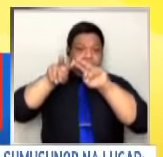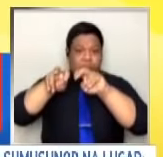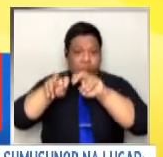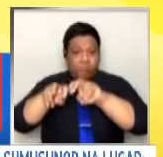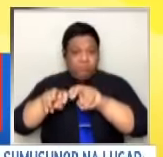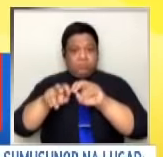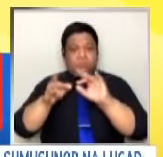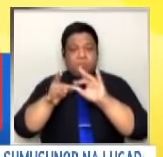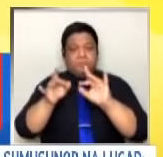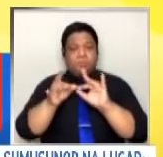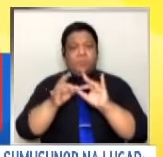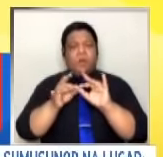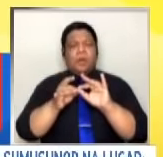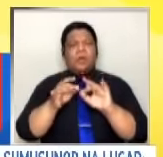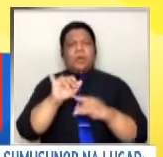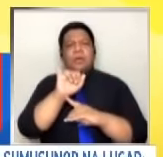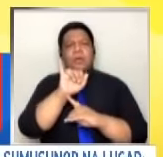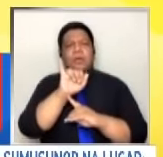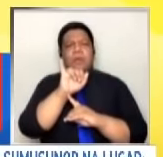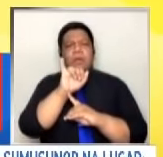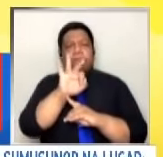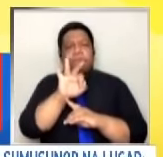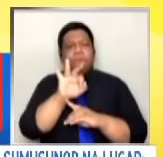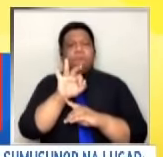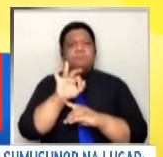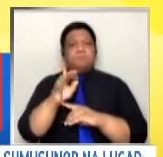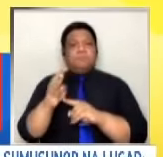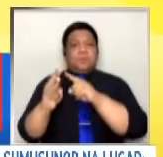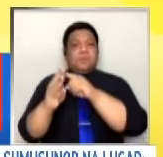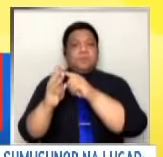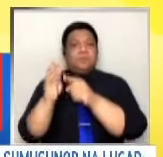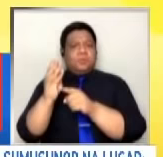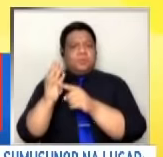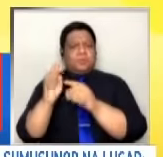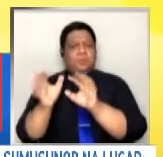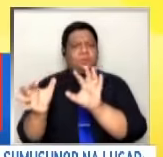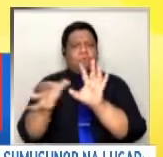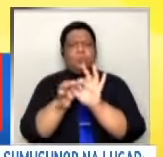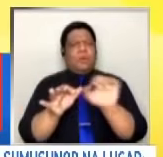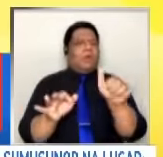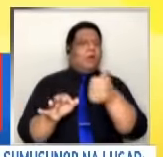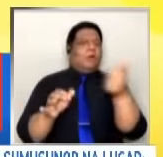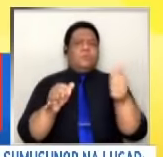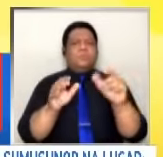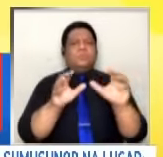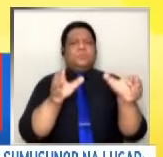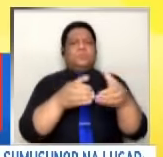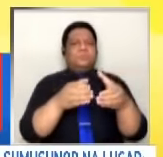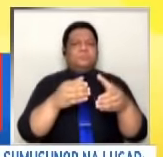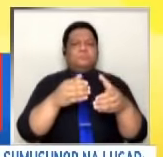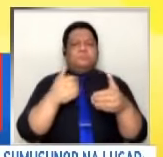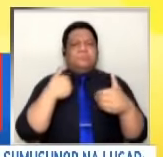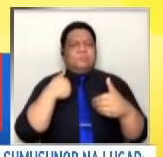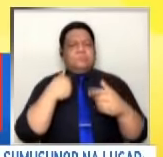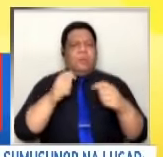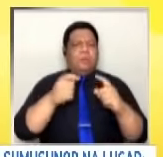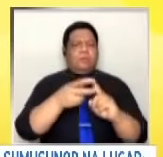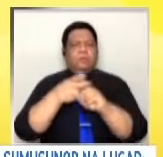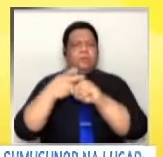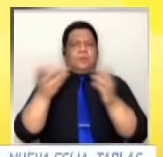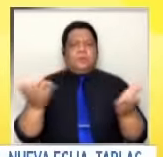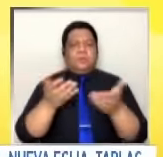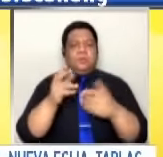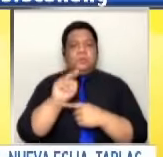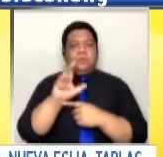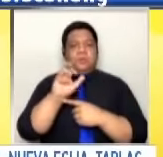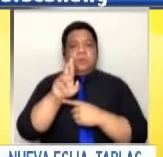ay kumikinalaman ba itong napatay na grupo sa iba pang grupo na nag-ooperate dito sa Metro Manila. Yan ang unang balita mula rito sa